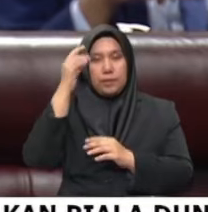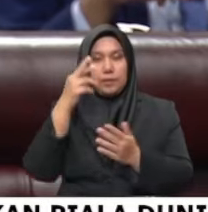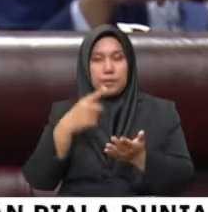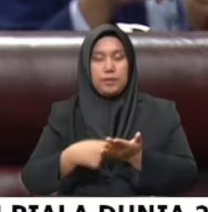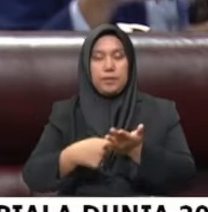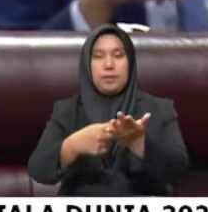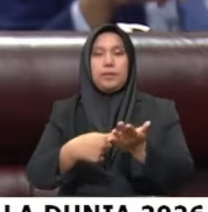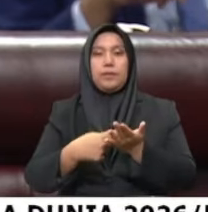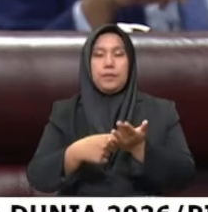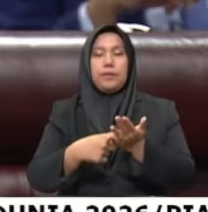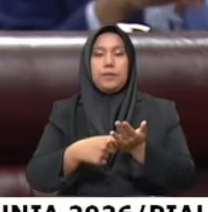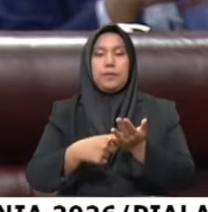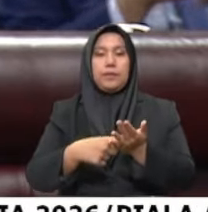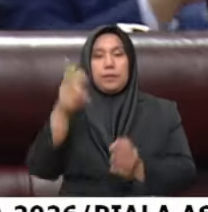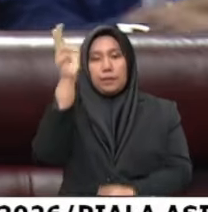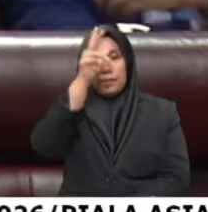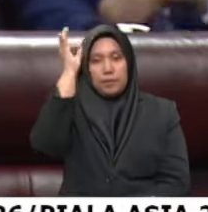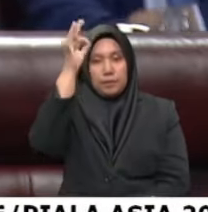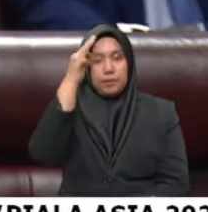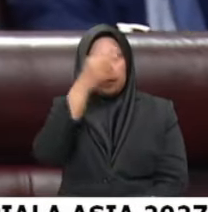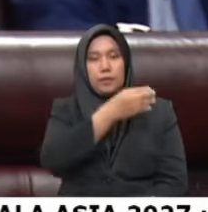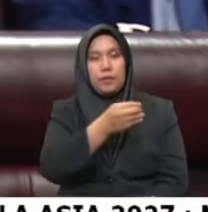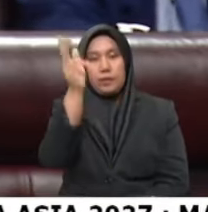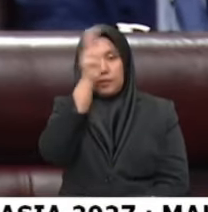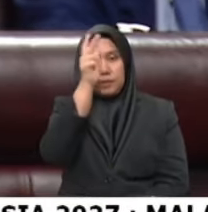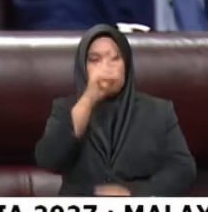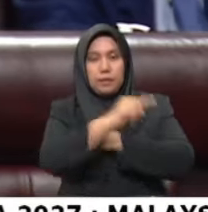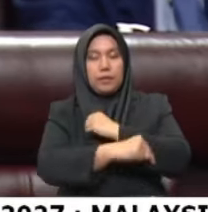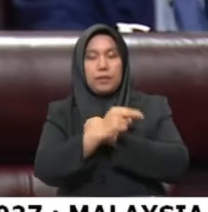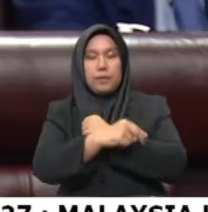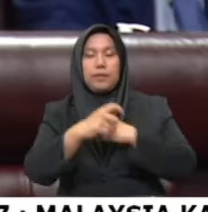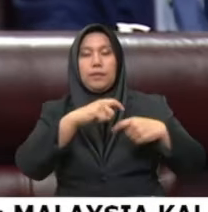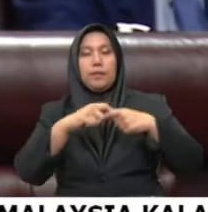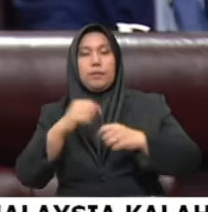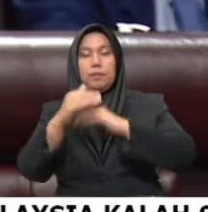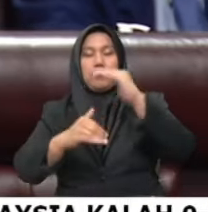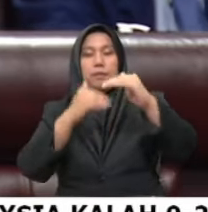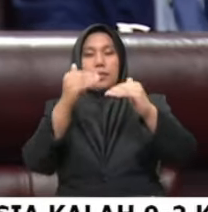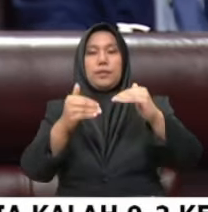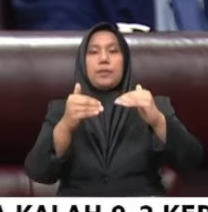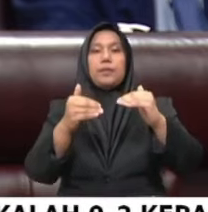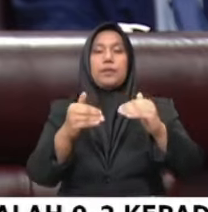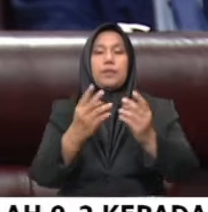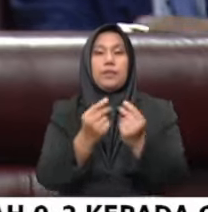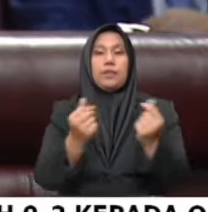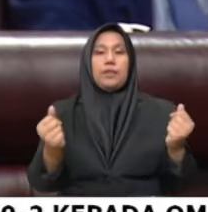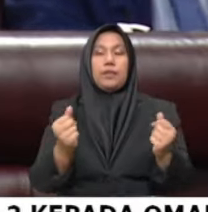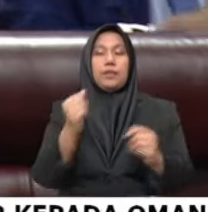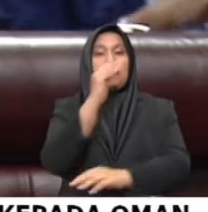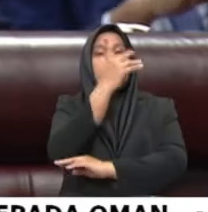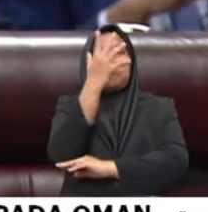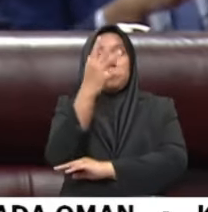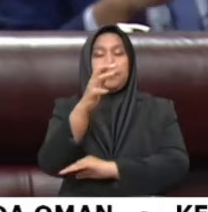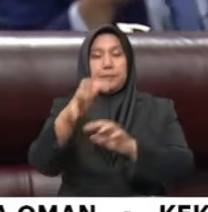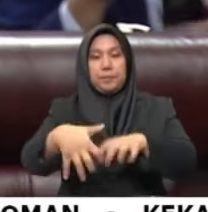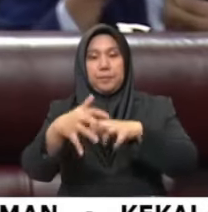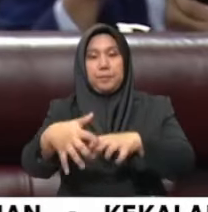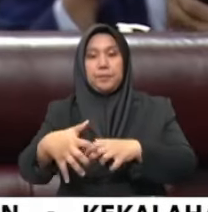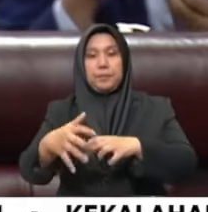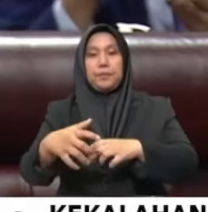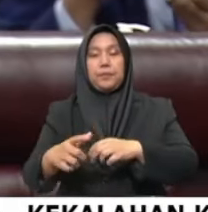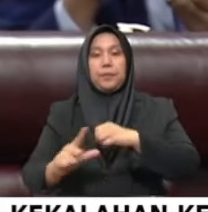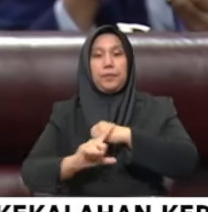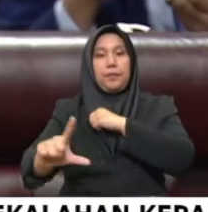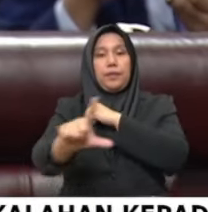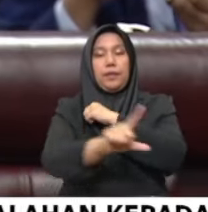Kerajaan Persekutuan dan Kerajaan Negeri berkaitan pemajuan tanah bagi maksud perhutanan, perlombongan, pertanian ataupun apa-apa perundangan